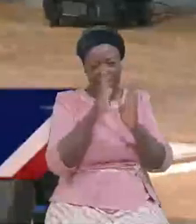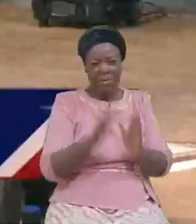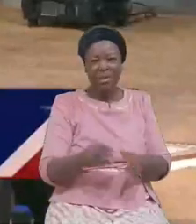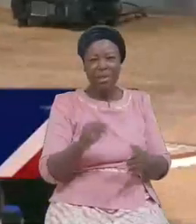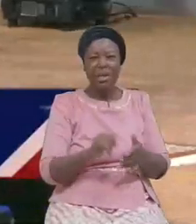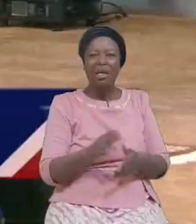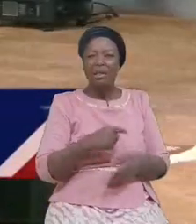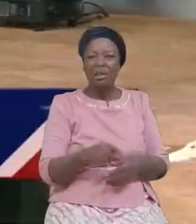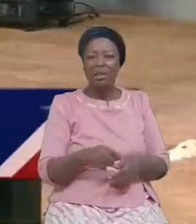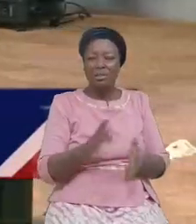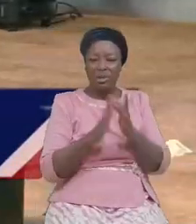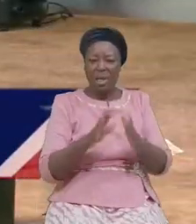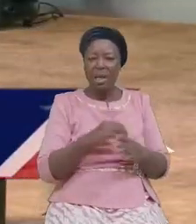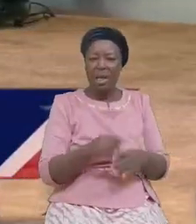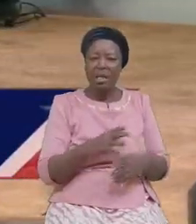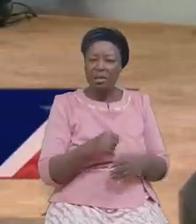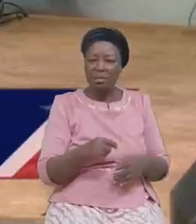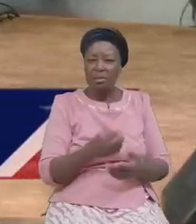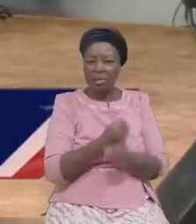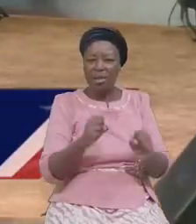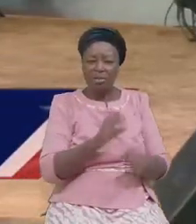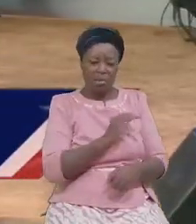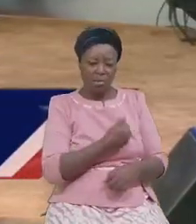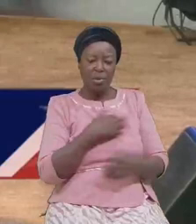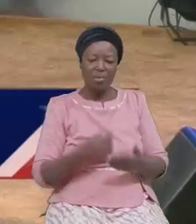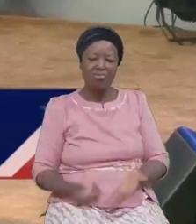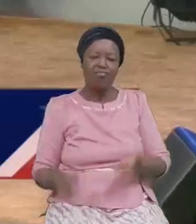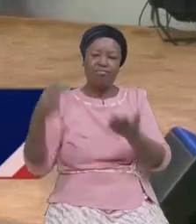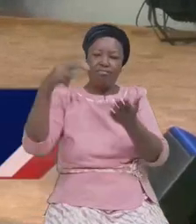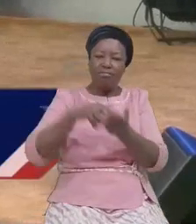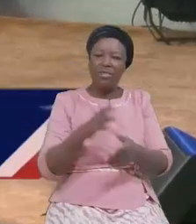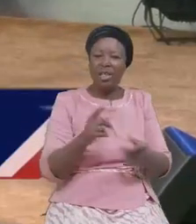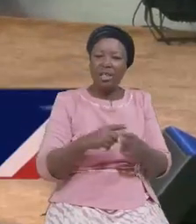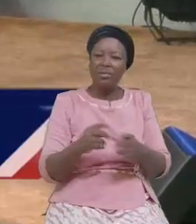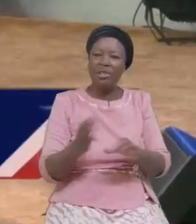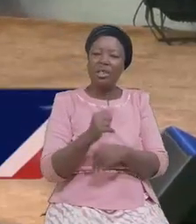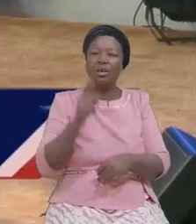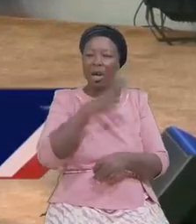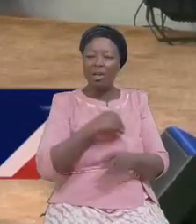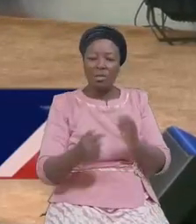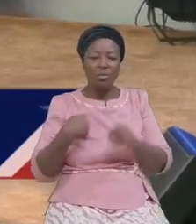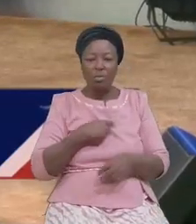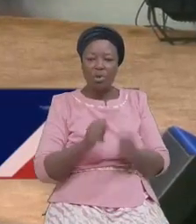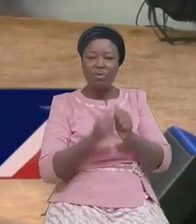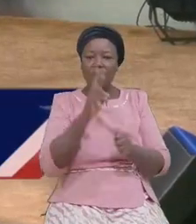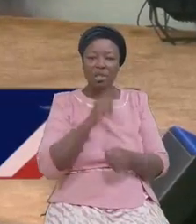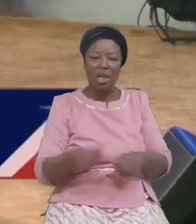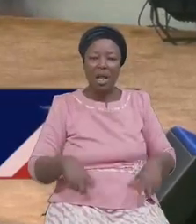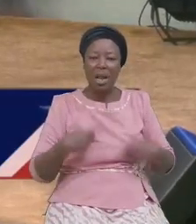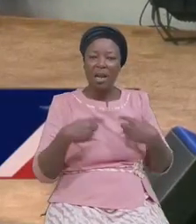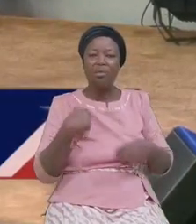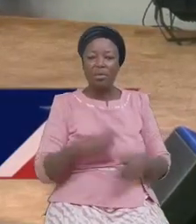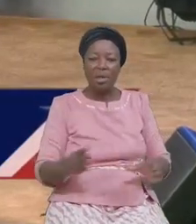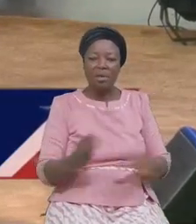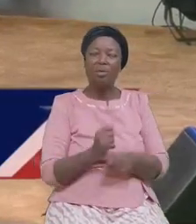saints qui sont ressuscités, et ils vont reprendre un nouveau corps. Nous qui sommes en vie, nous serons changés et nous